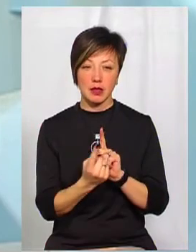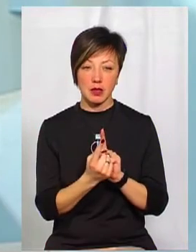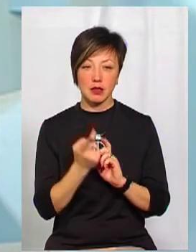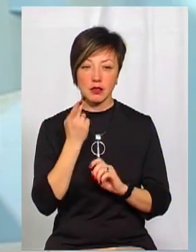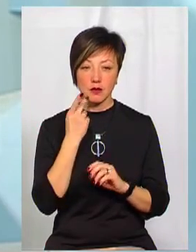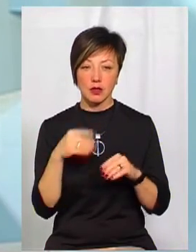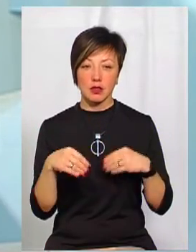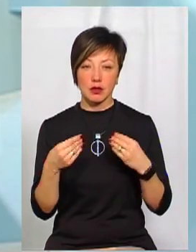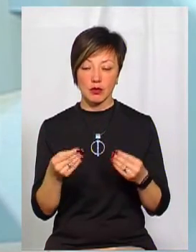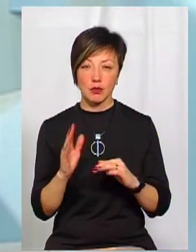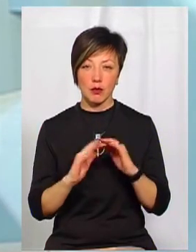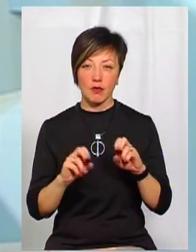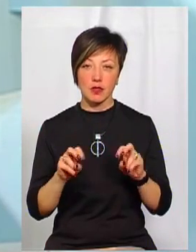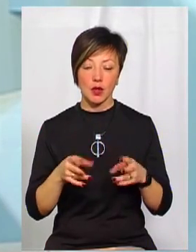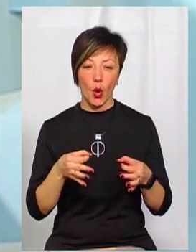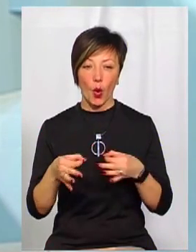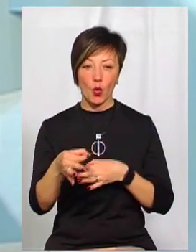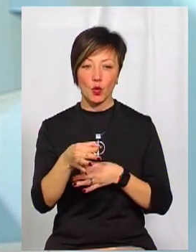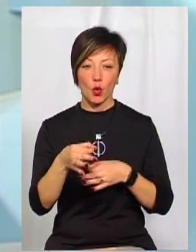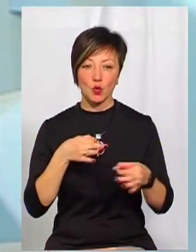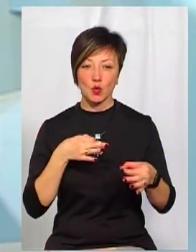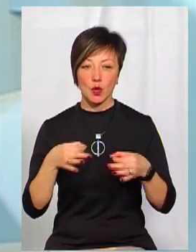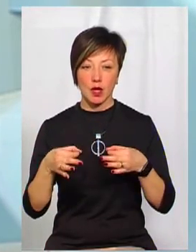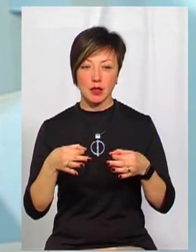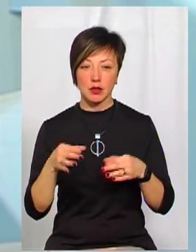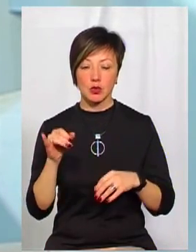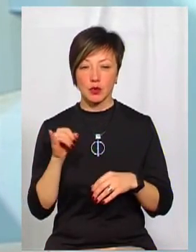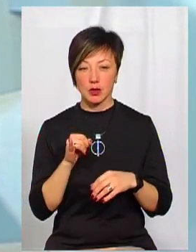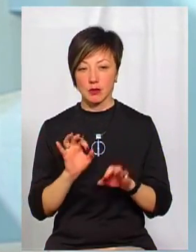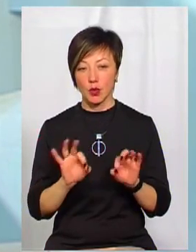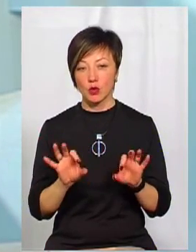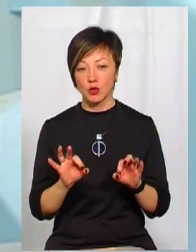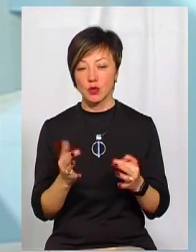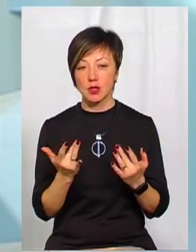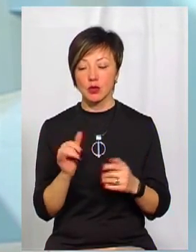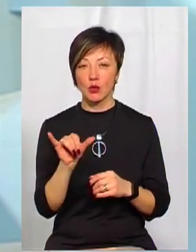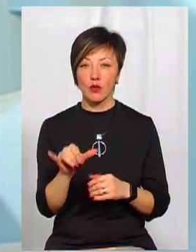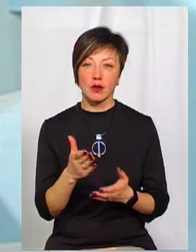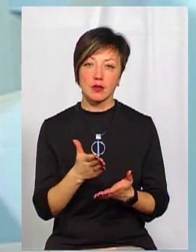вам завжди нададуть професійну консультацію і проконсультують вас,